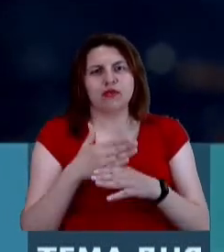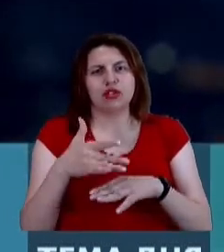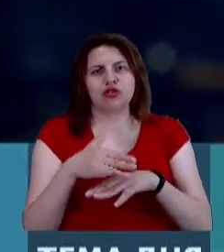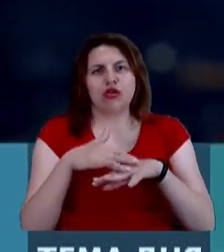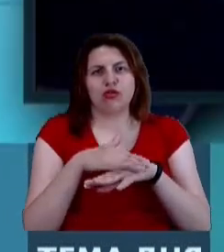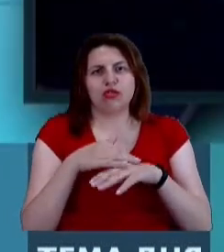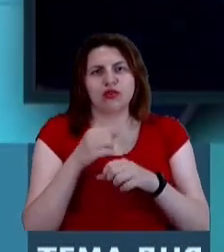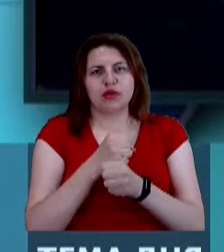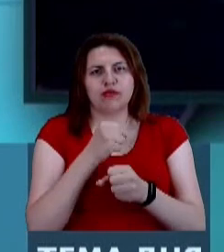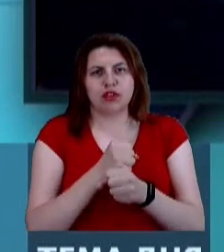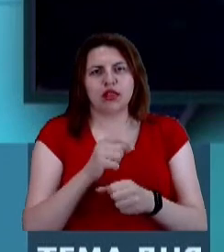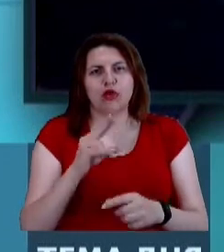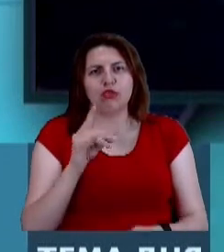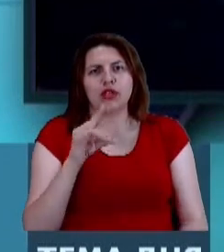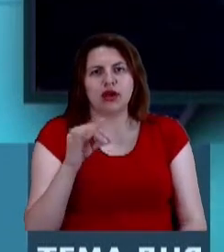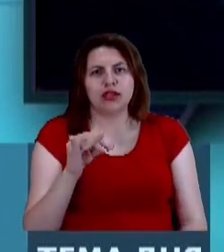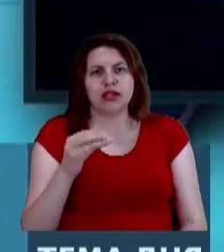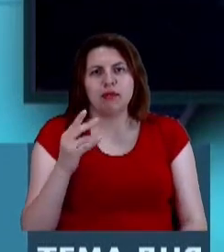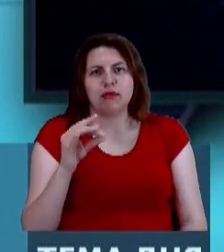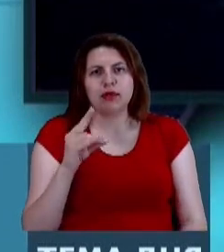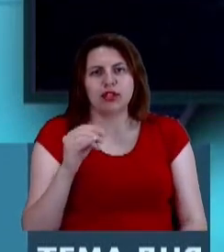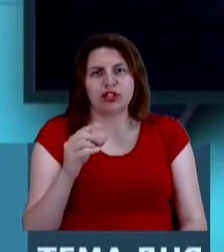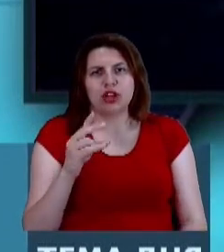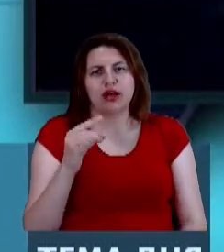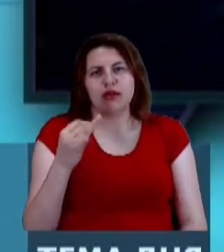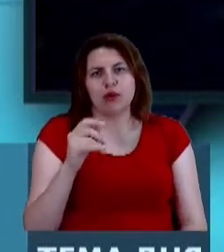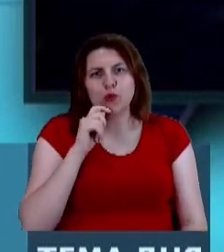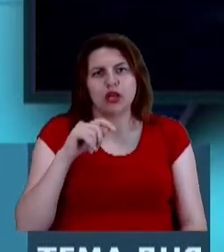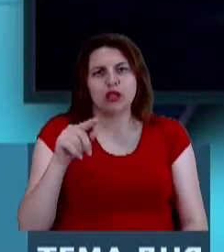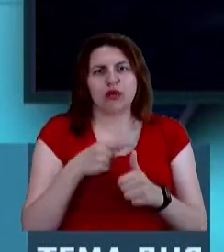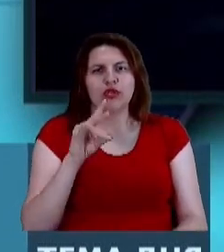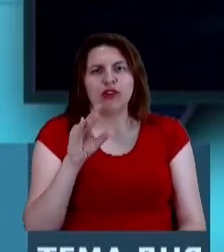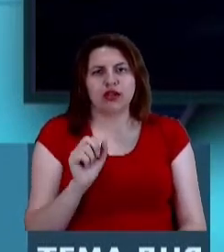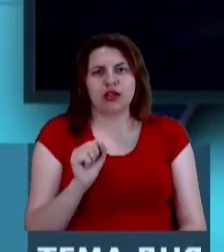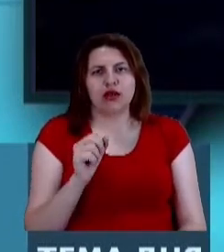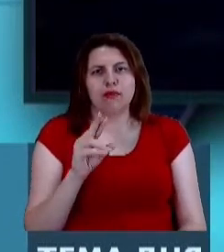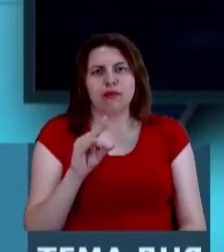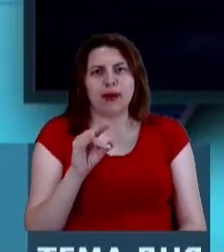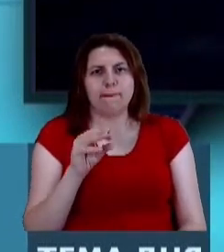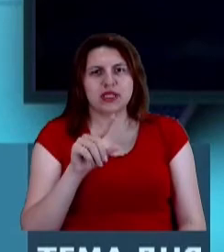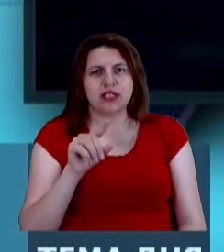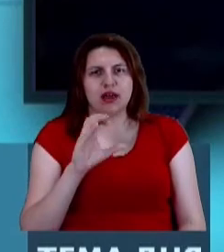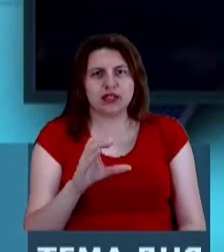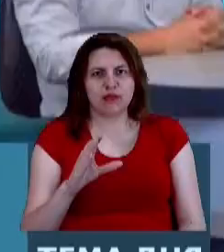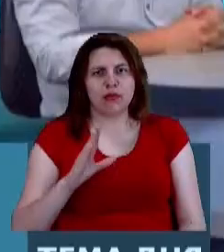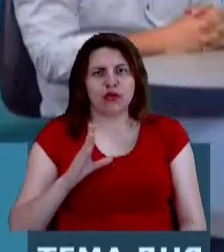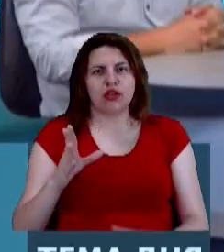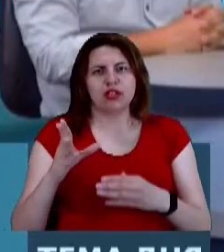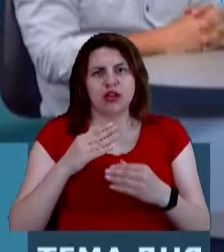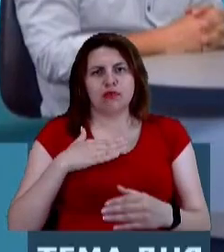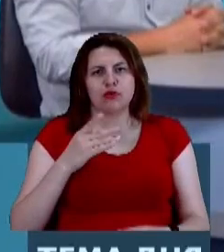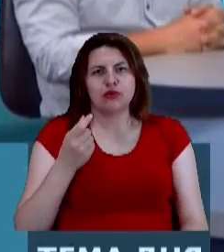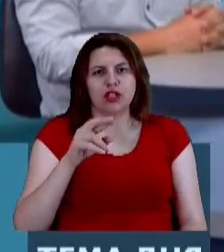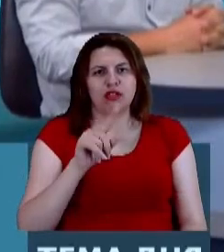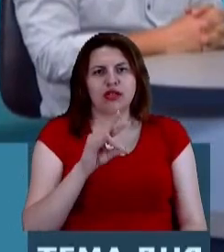та комунікації Дипломатичної академії України імені Удовенка, примінь МЗС, була з нами у студії, а також